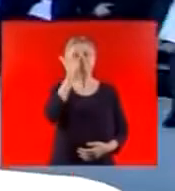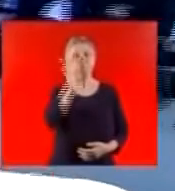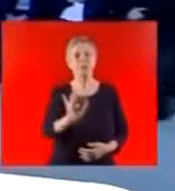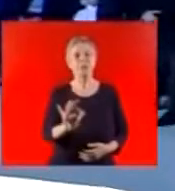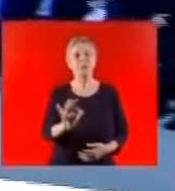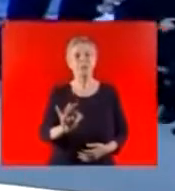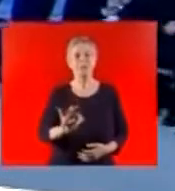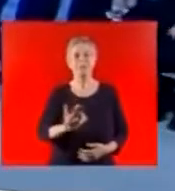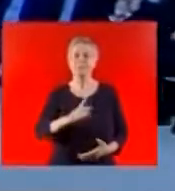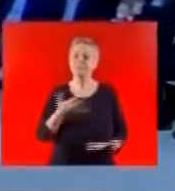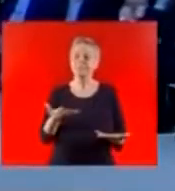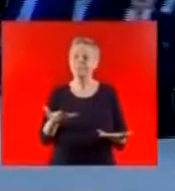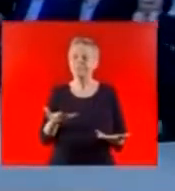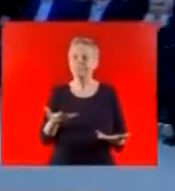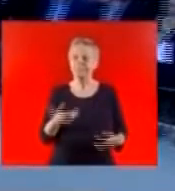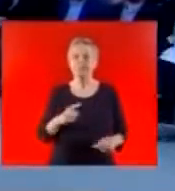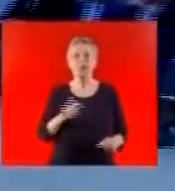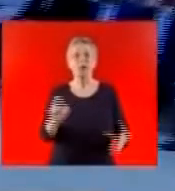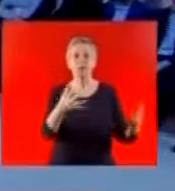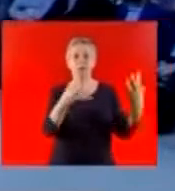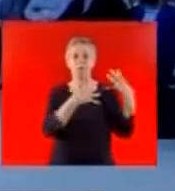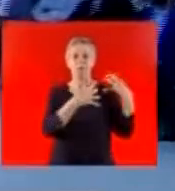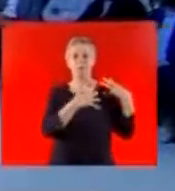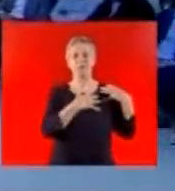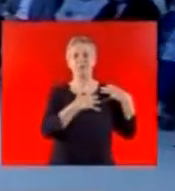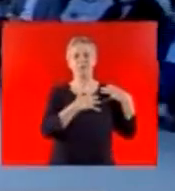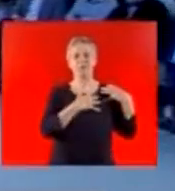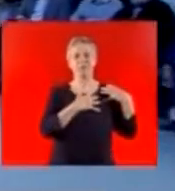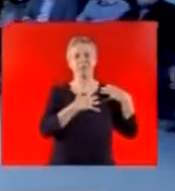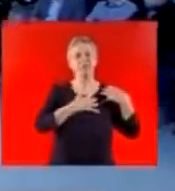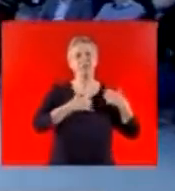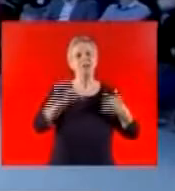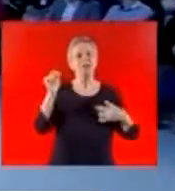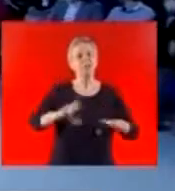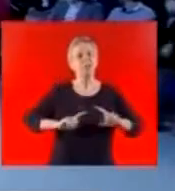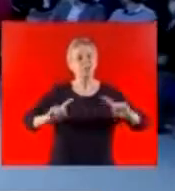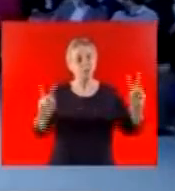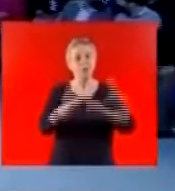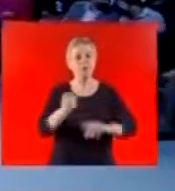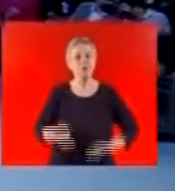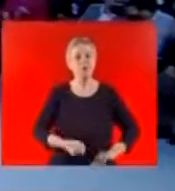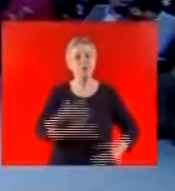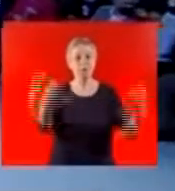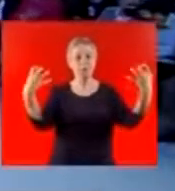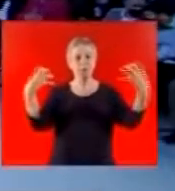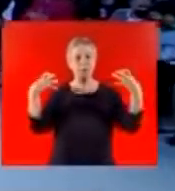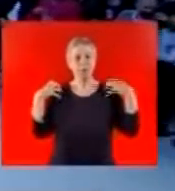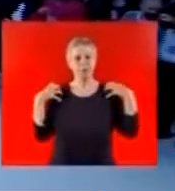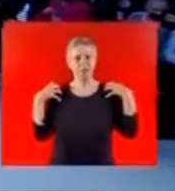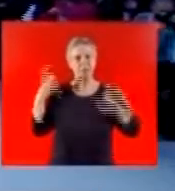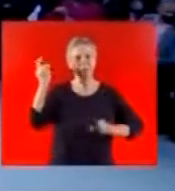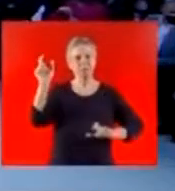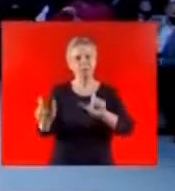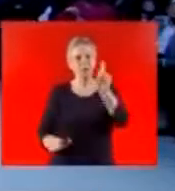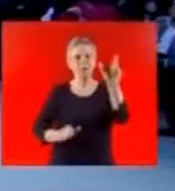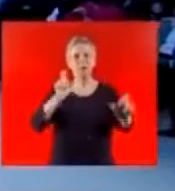κοινωνία με την κοινωνία, αναφέρει ο πρόεδρος του ΣΥΡΙΖΑ, Προοδευτική Συμμαχία Αλέξης Τσίπρας, σε άρθρο του που δημοσιεύεται σε εφημερίδες της περιφέρειας εν